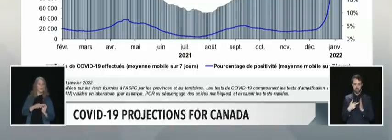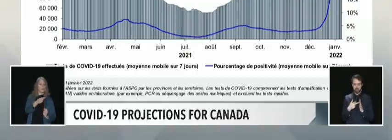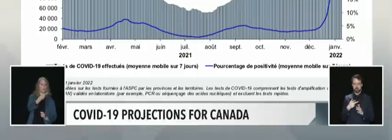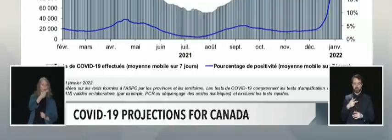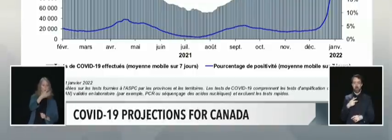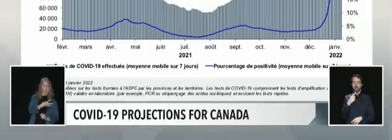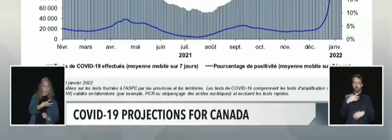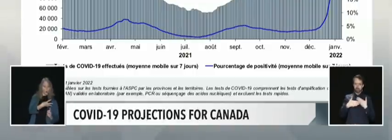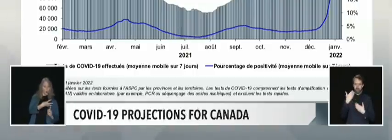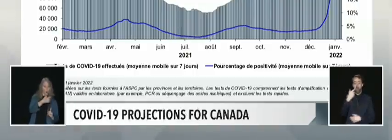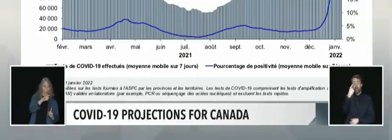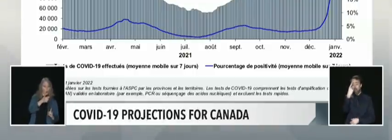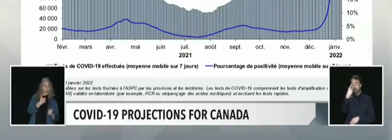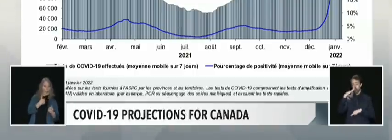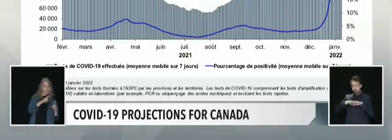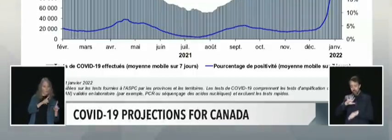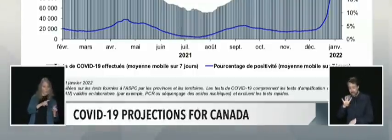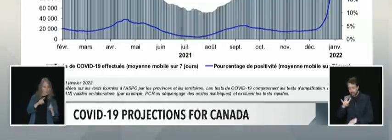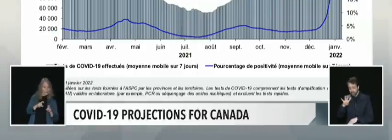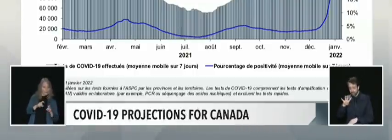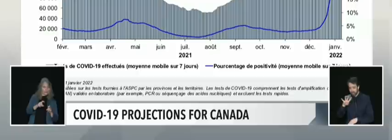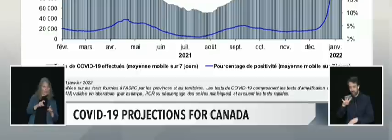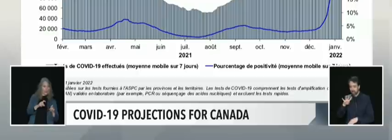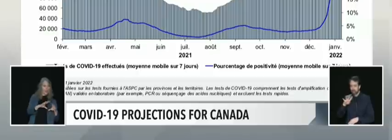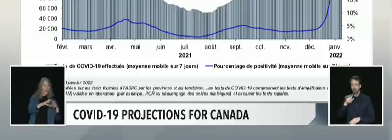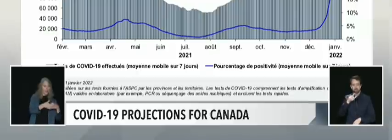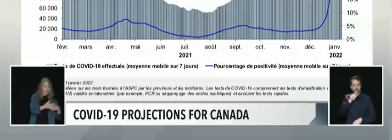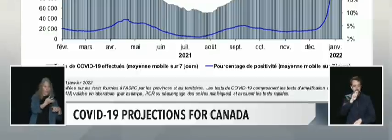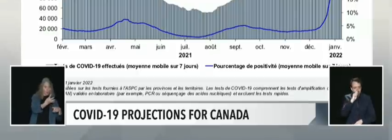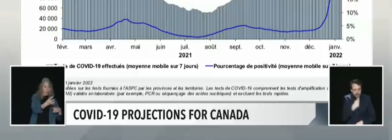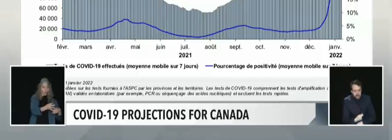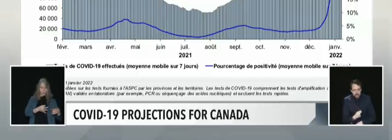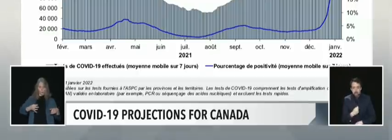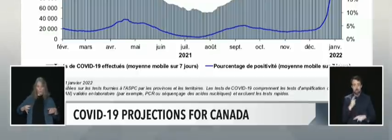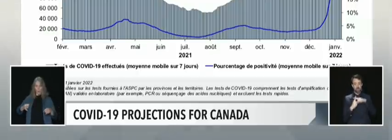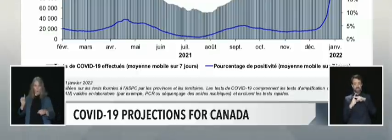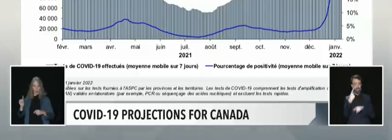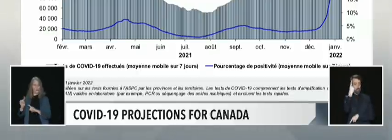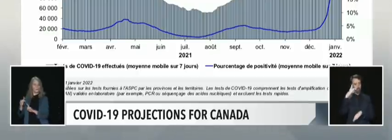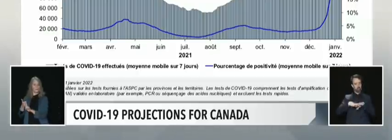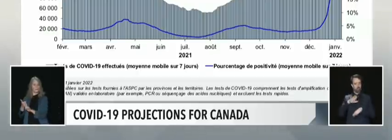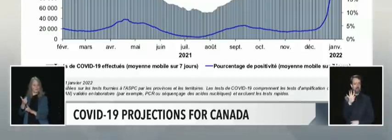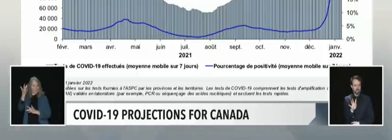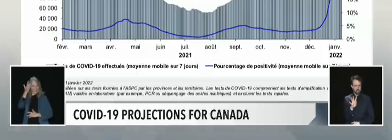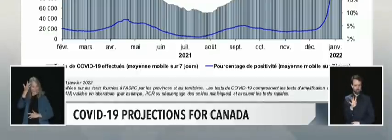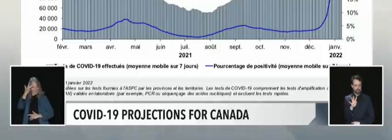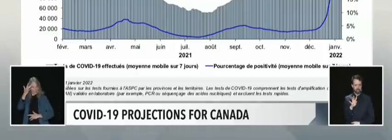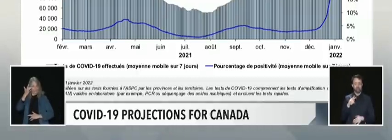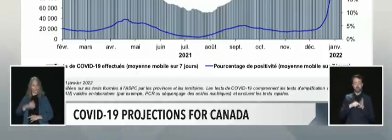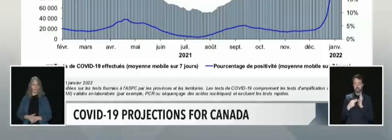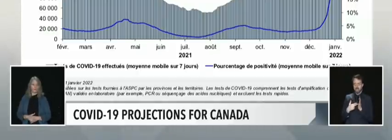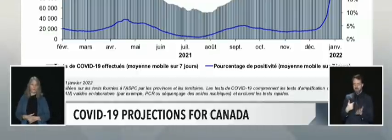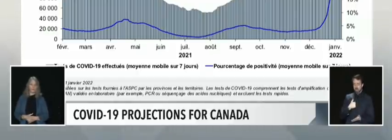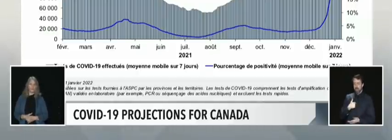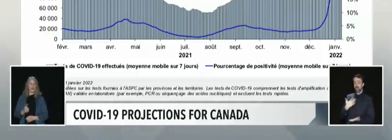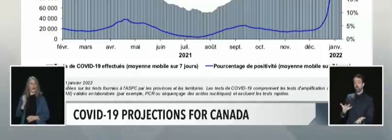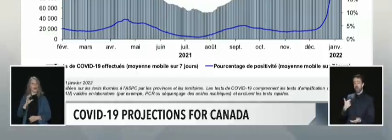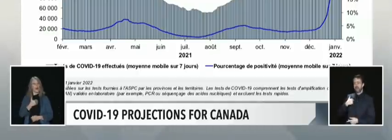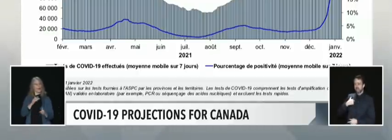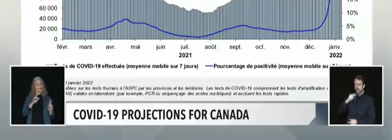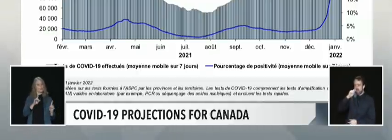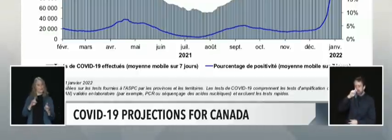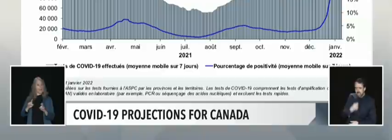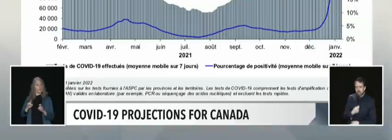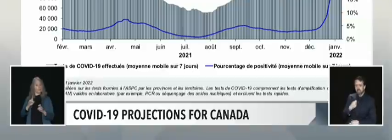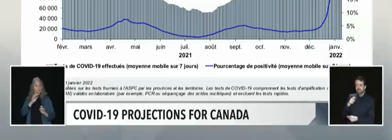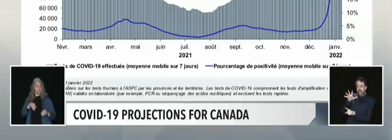plus d'un test sur quatre. Bien que de nombreuses juridictions accordent la priorité de dépistage aux personnes et aux populations